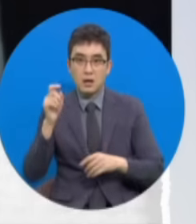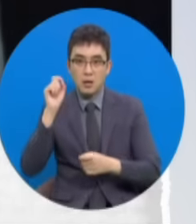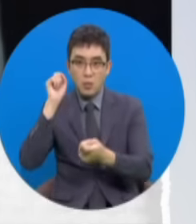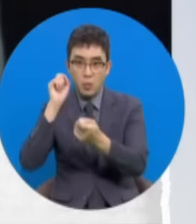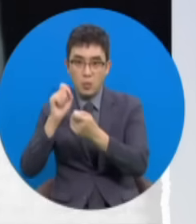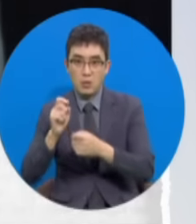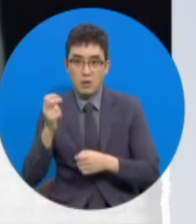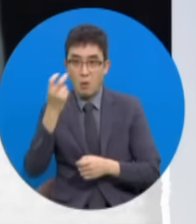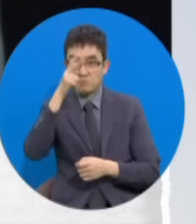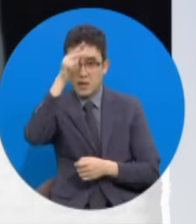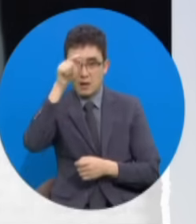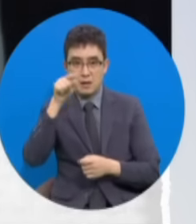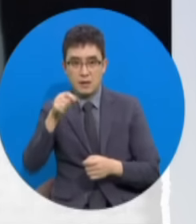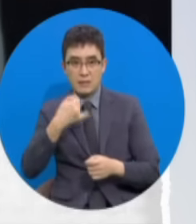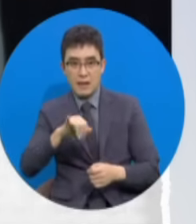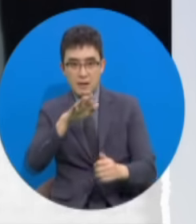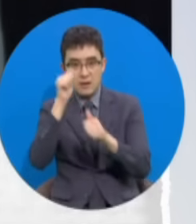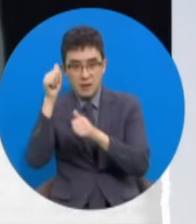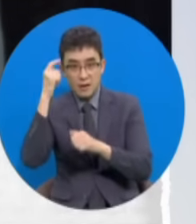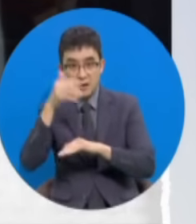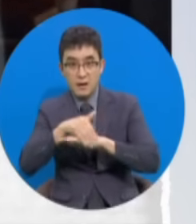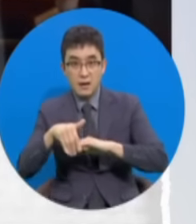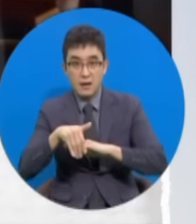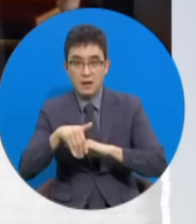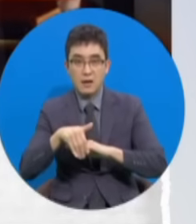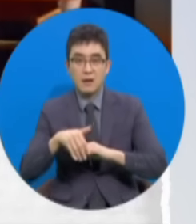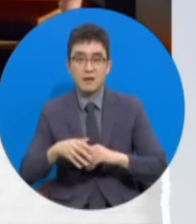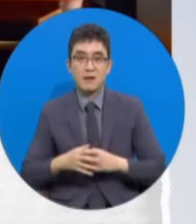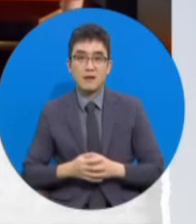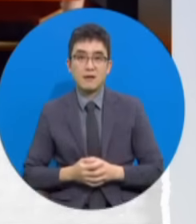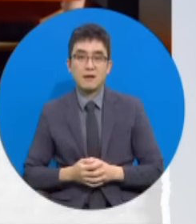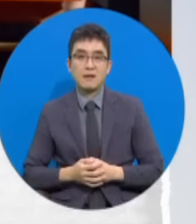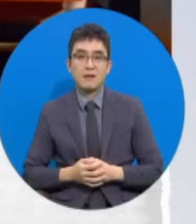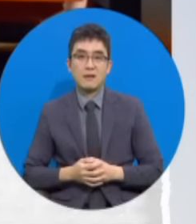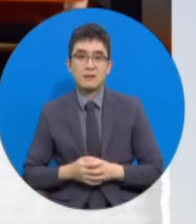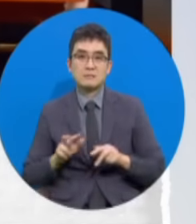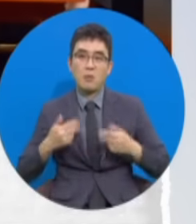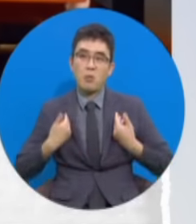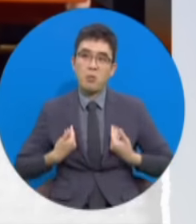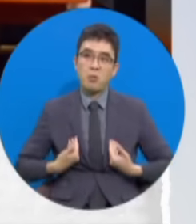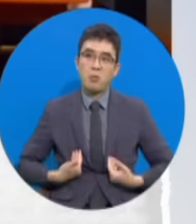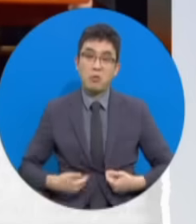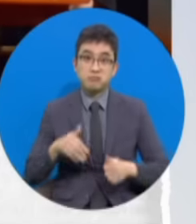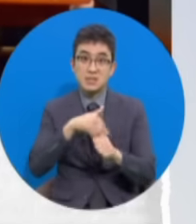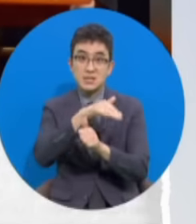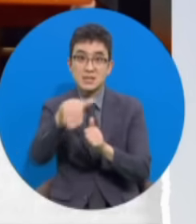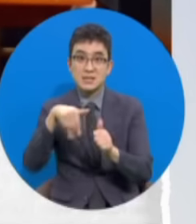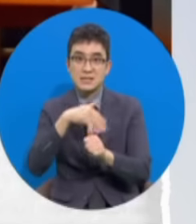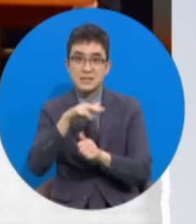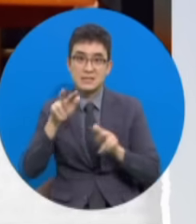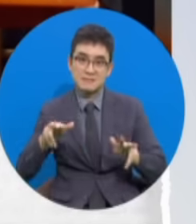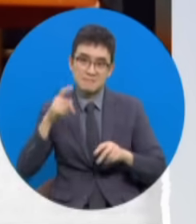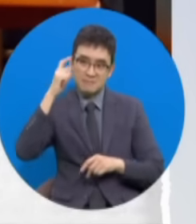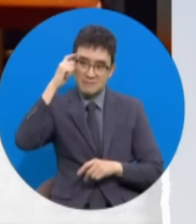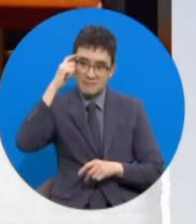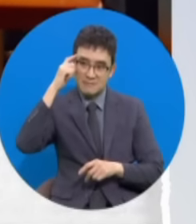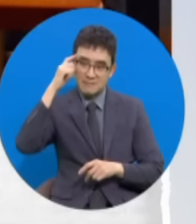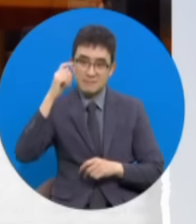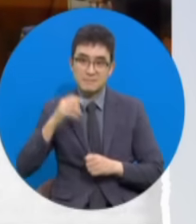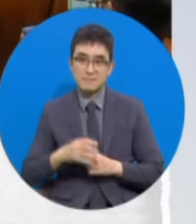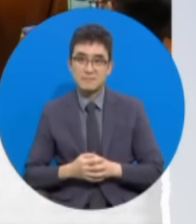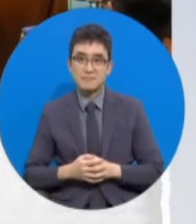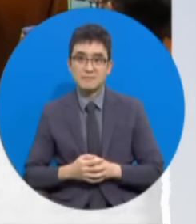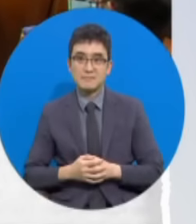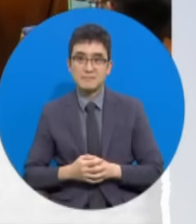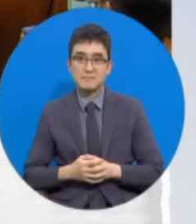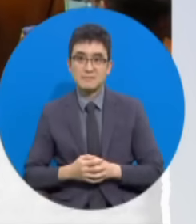그다음부터 조용해졌어요. 그러면 지금 아마 지금 생각은